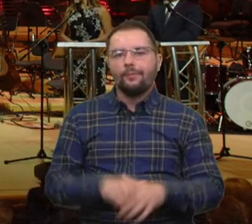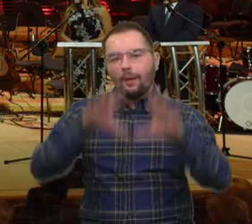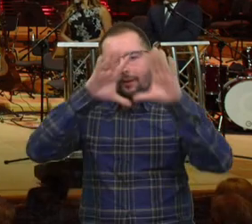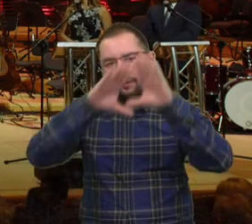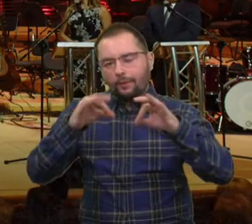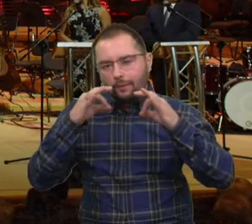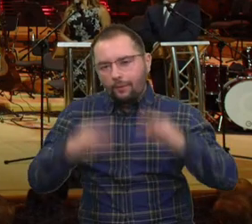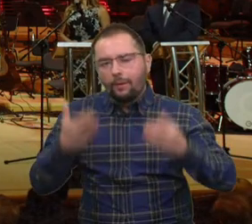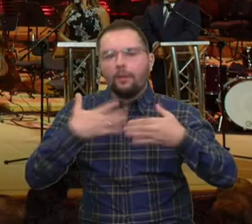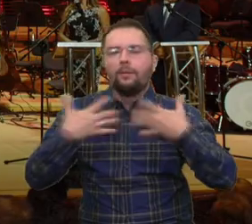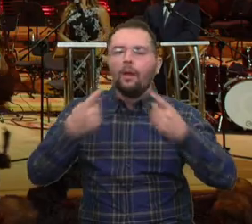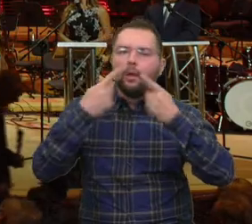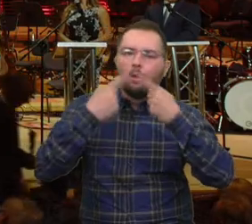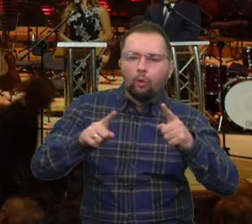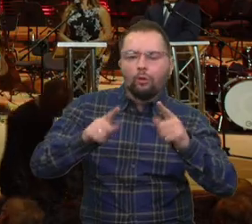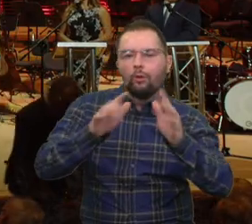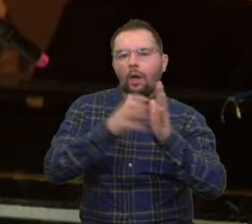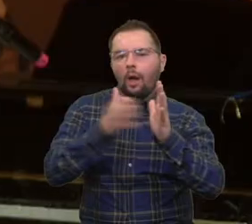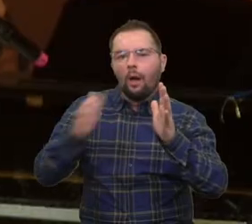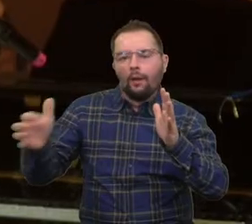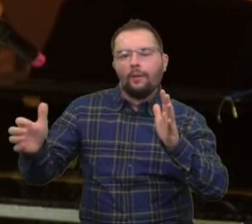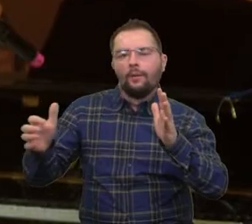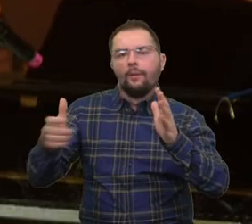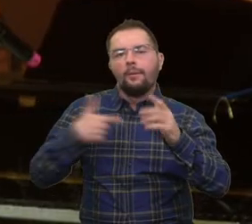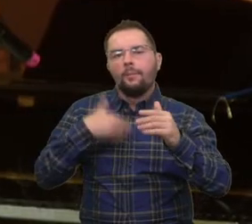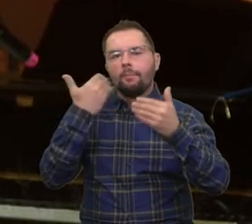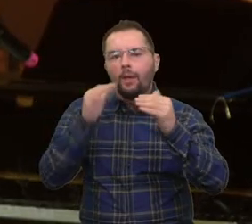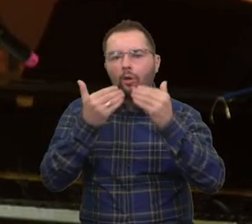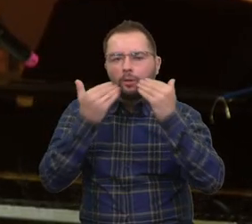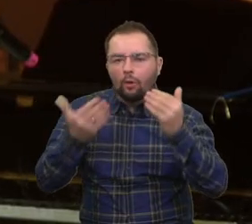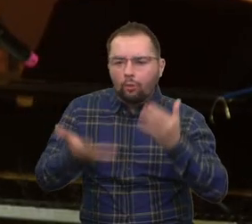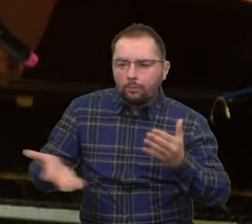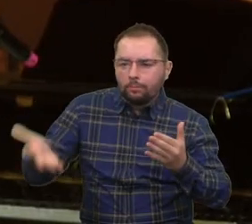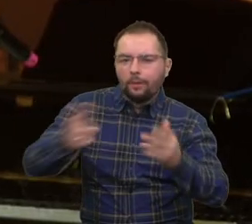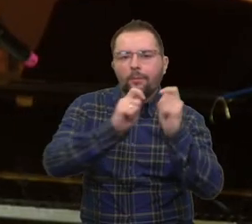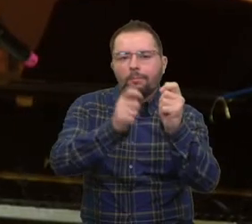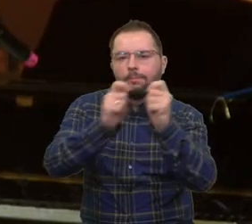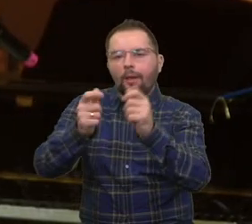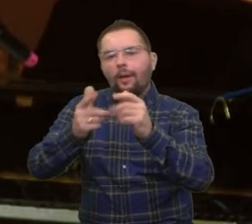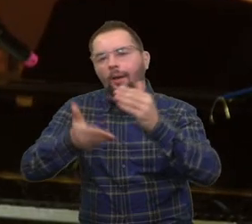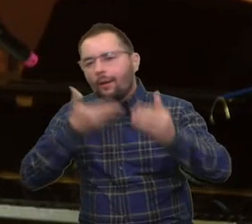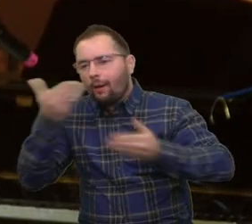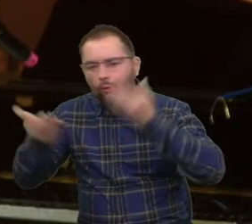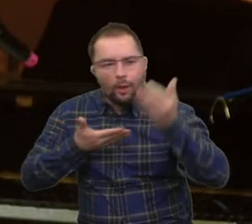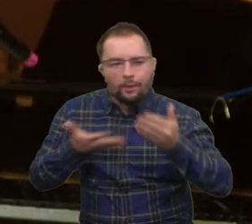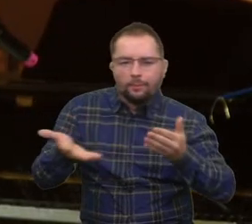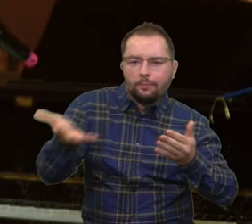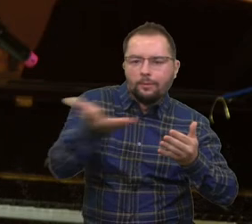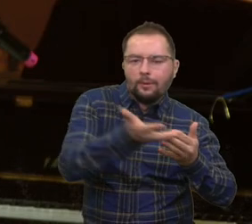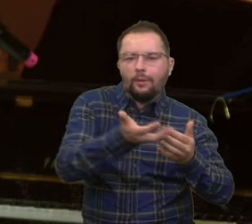Szanowni państwo, bardzo króciutko. Bardzo dziękuję wszystkim nagrodzonym, bardzo im gratuluję przede wszystkim.